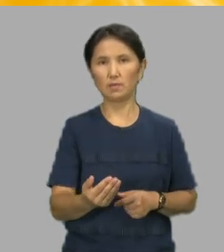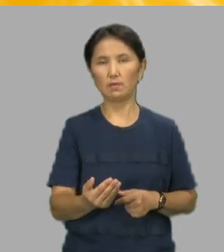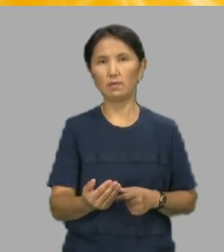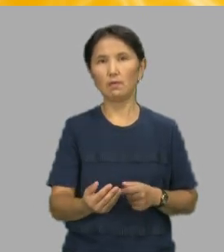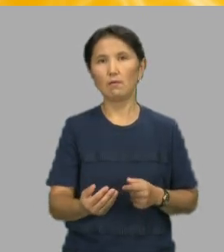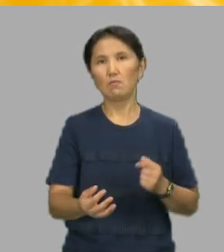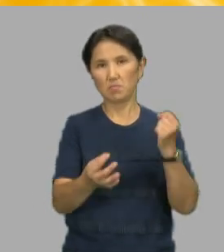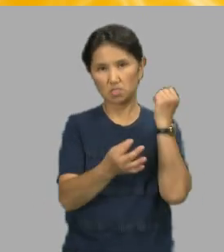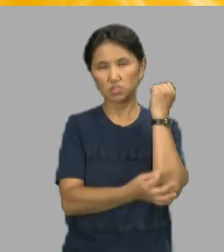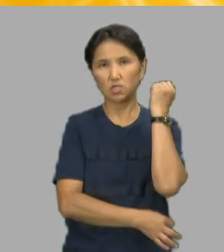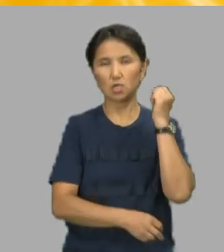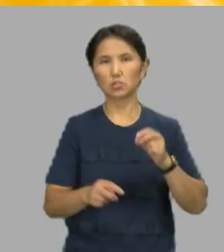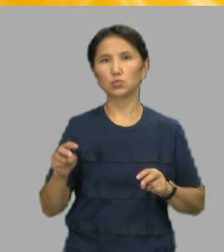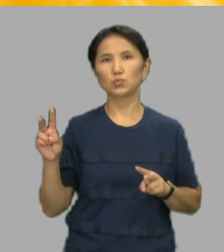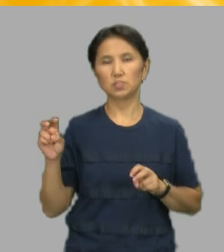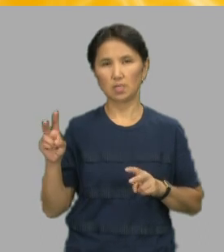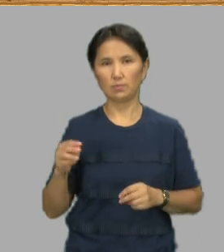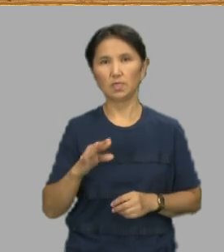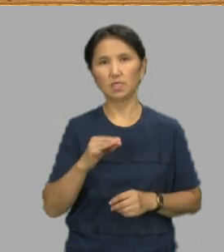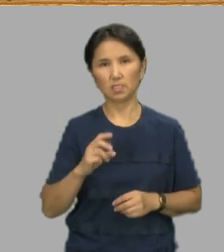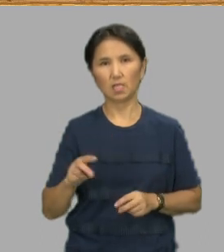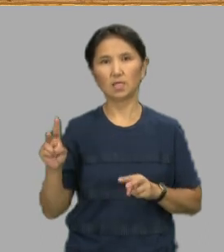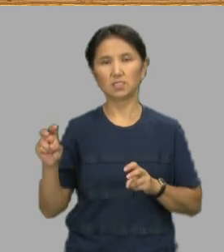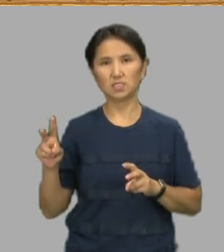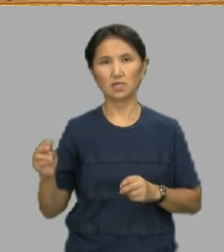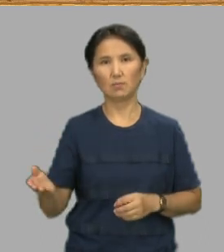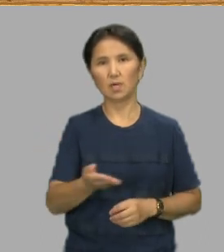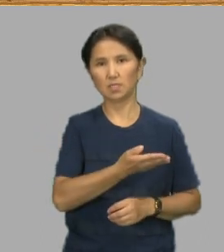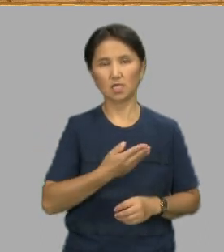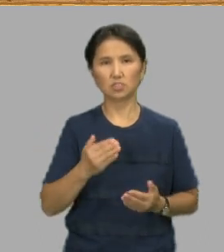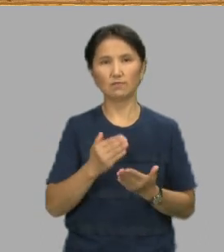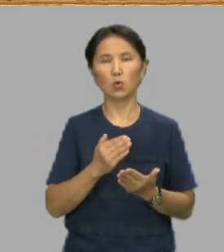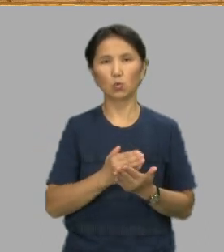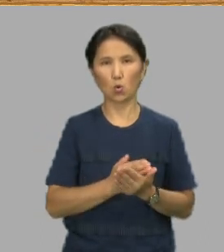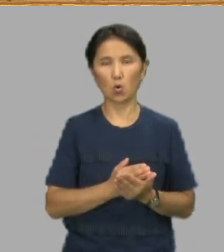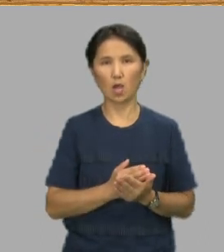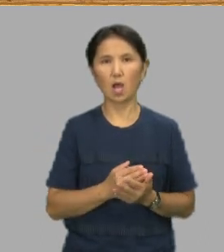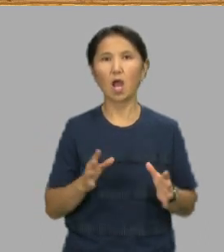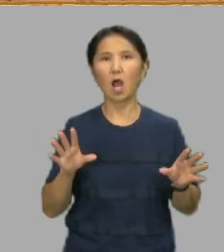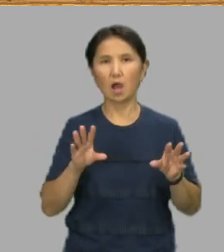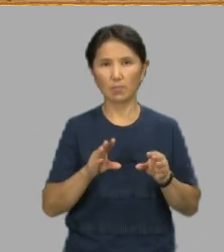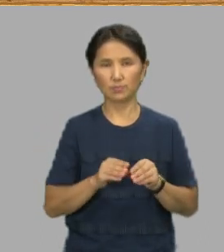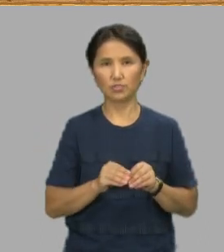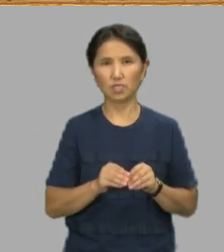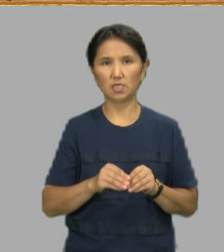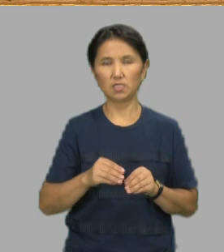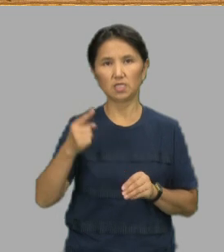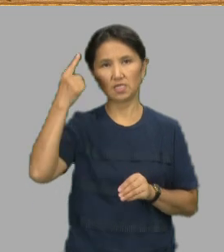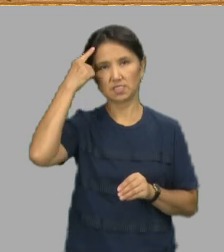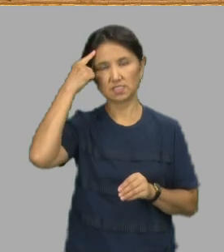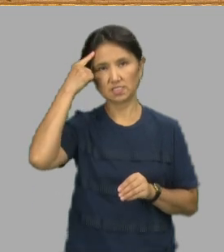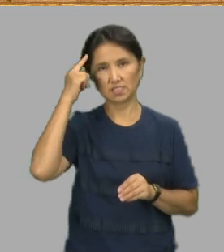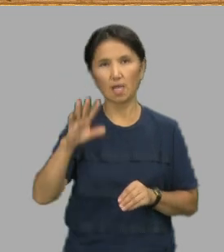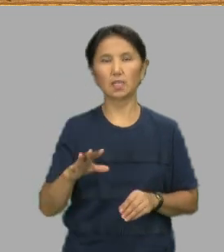концу темы. Итак, тема нашего урока – обобщение